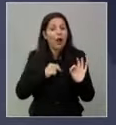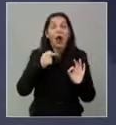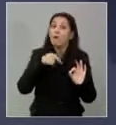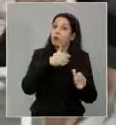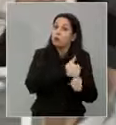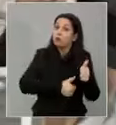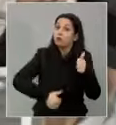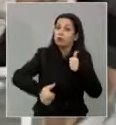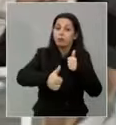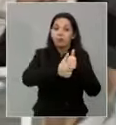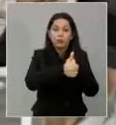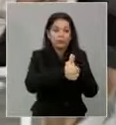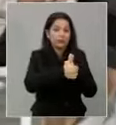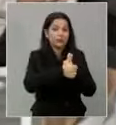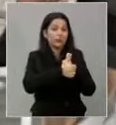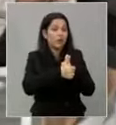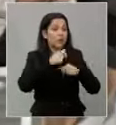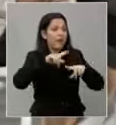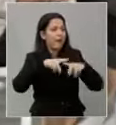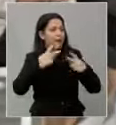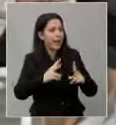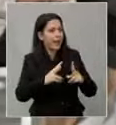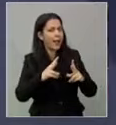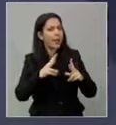και τη γενικότερη στρατηγική της χώρας.